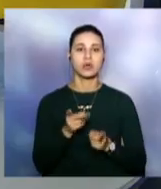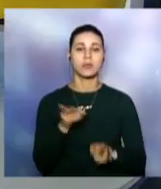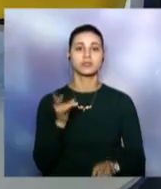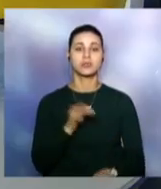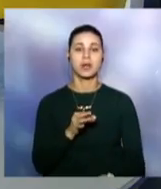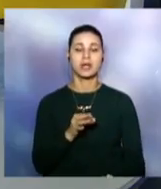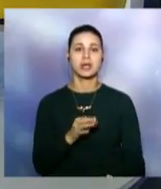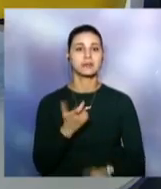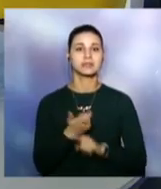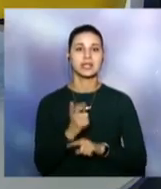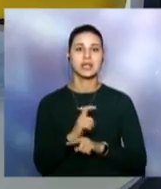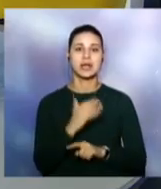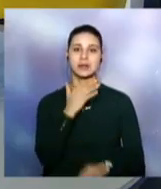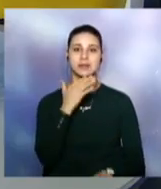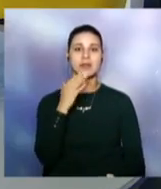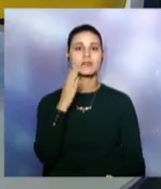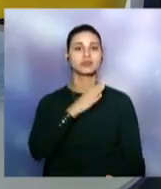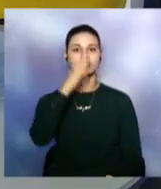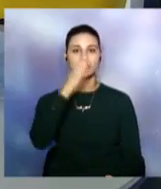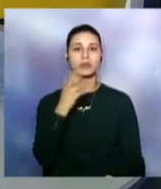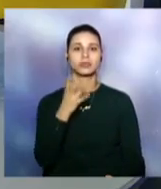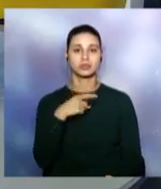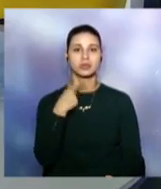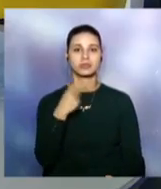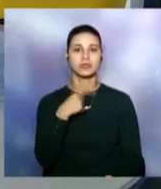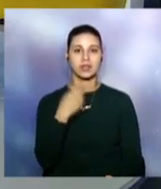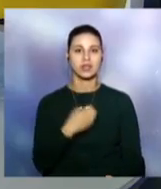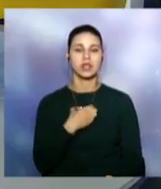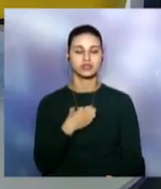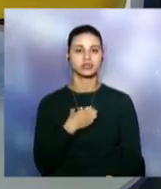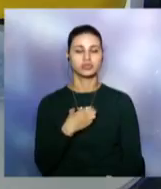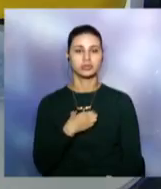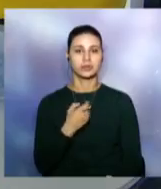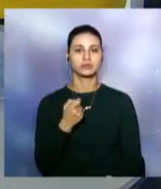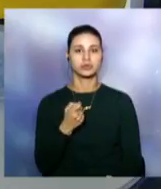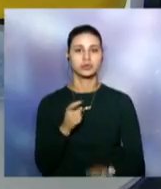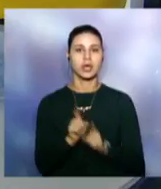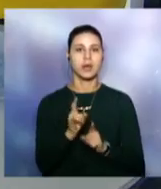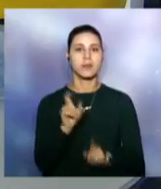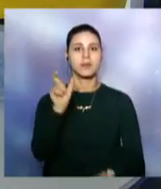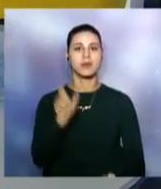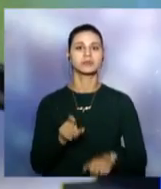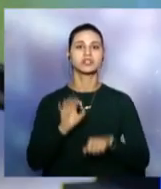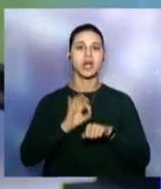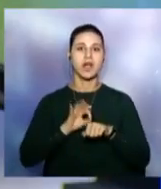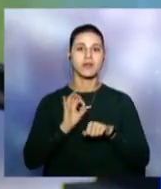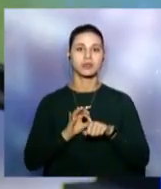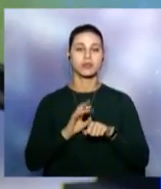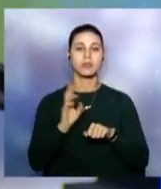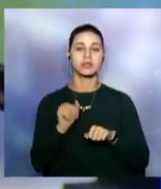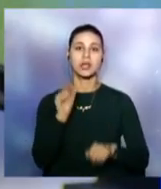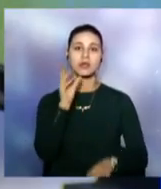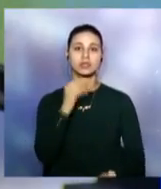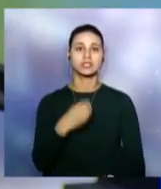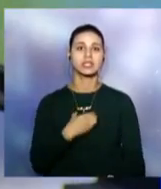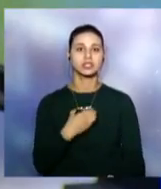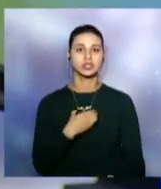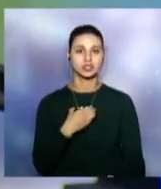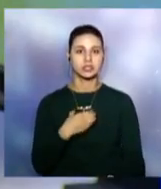თუმცა ძალიან ბევრ მშობელს უნდა ვთქვათ, აშინებს ბავშვის ავადმყოფობა და განსაკუთრებით